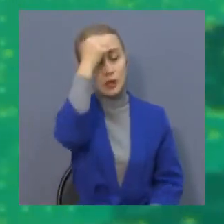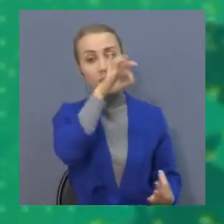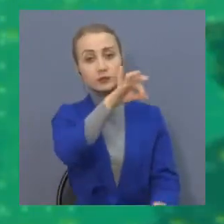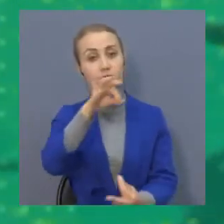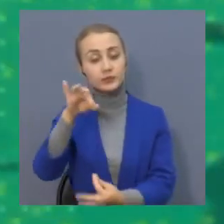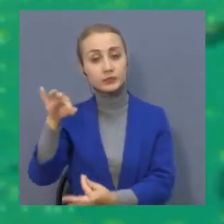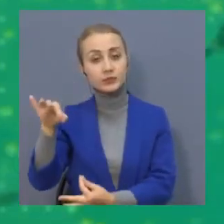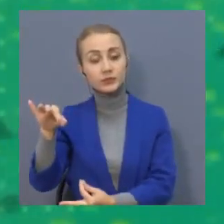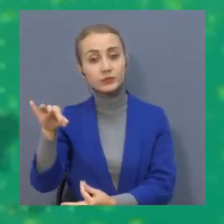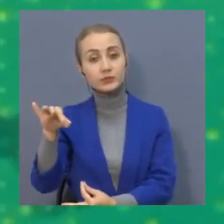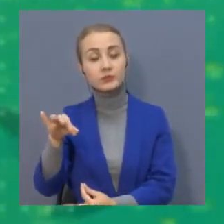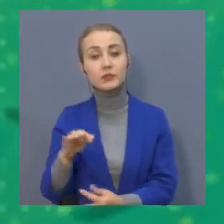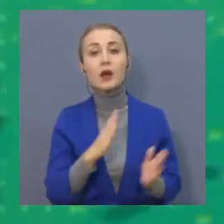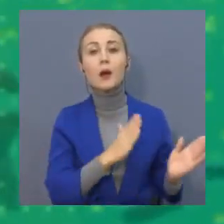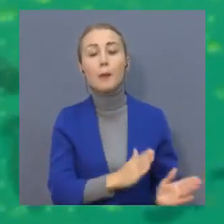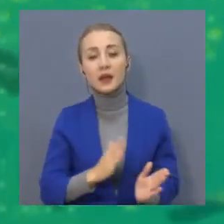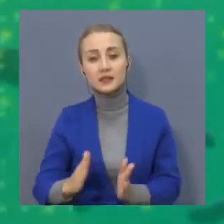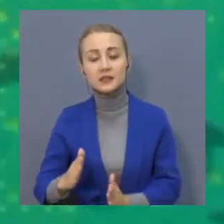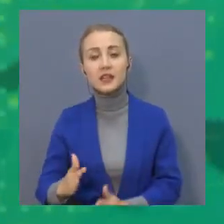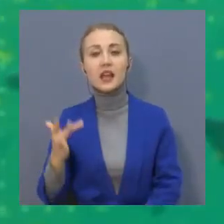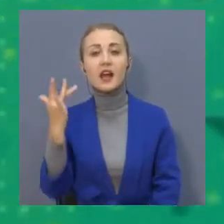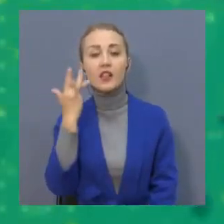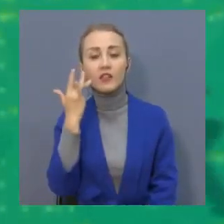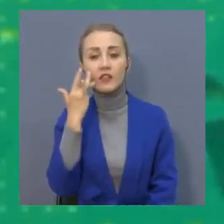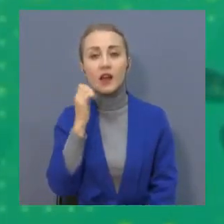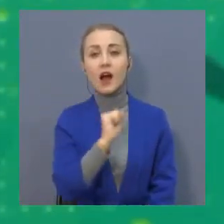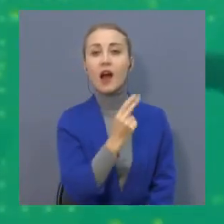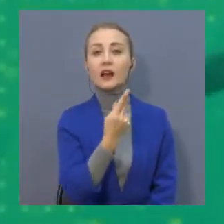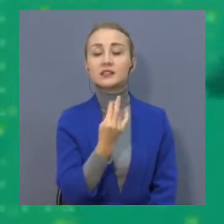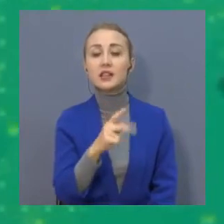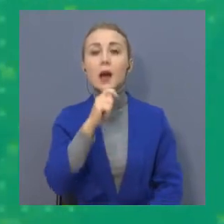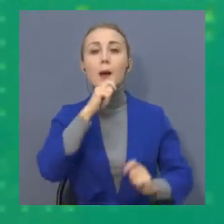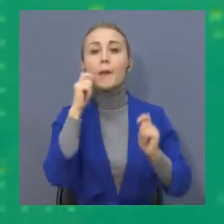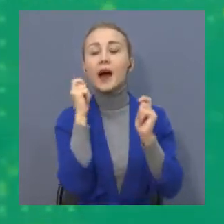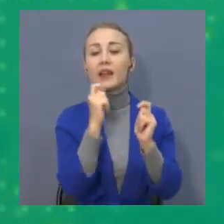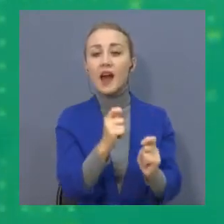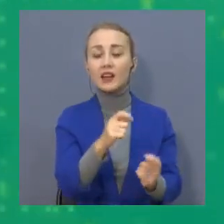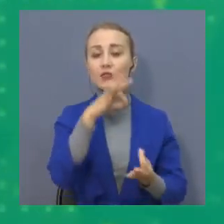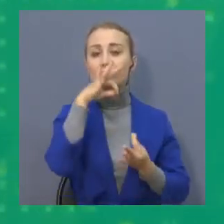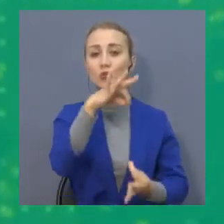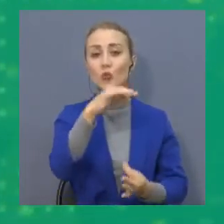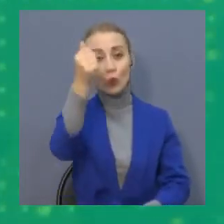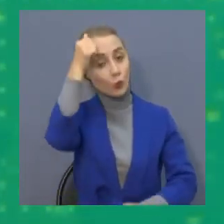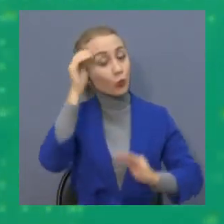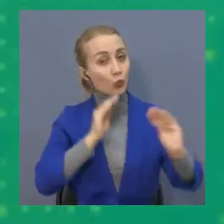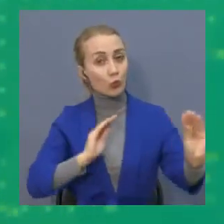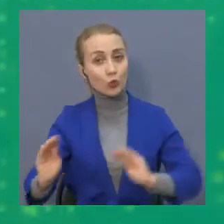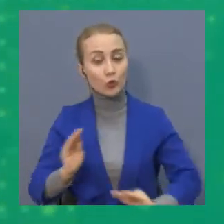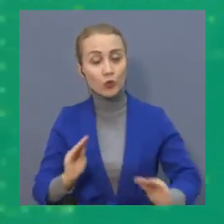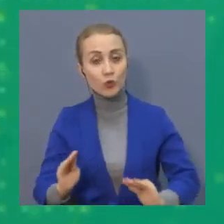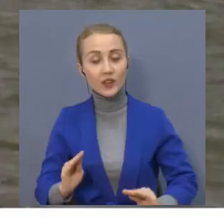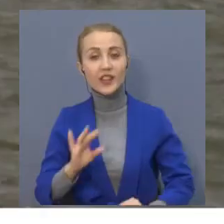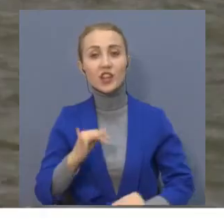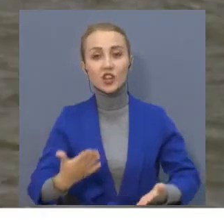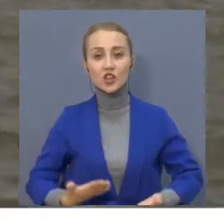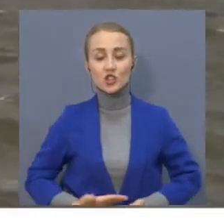Осы акцияға Көкшетау қаласының тұрғыны Камил Усманов та өз үлесін қосты. Шағалалы өзенінің жағалауында балық аулап жүріп, құнды жәдігер